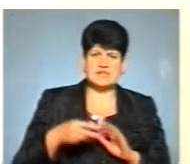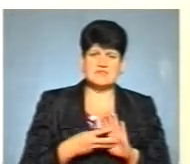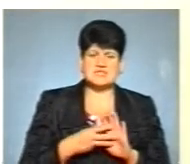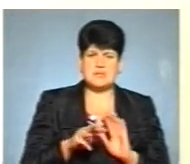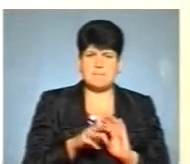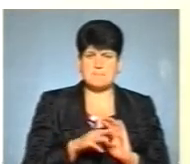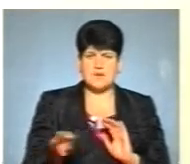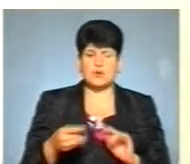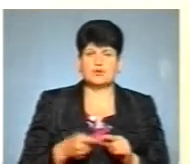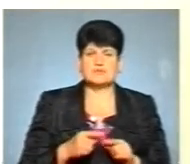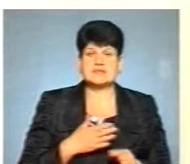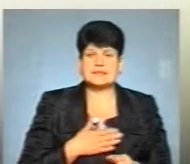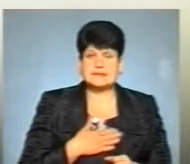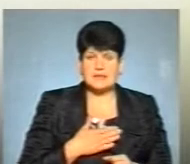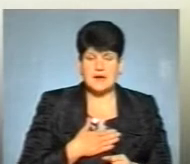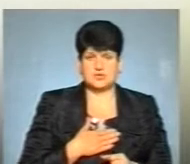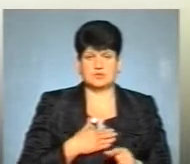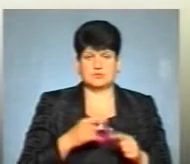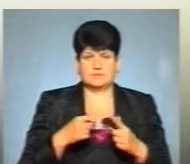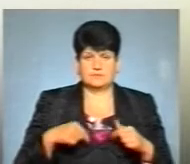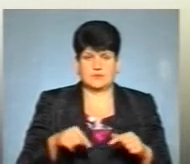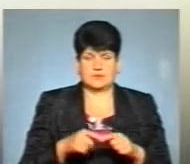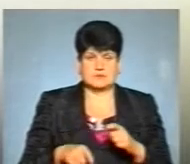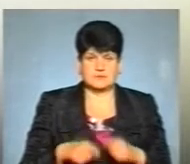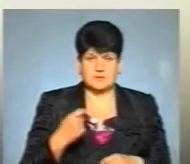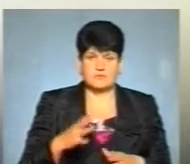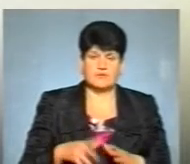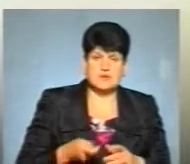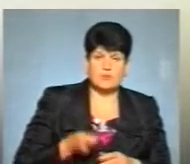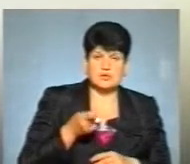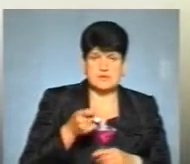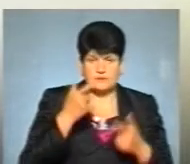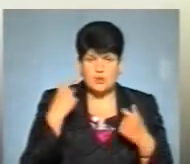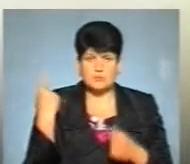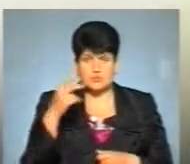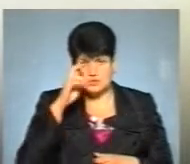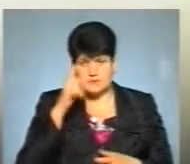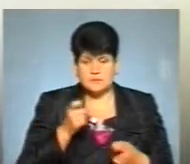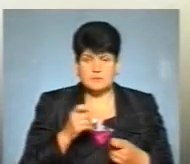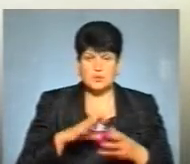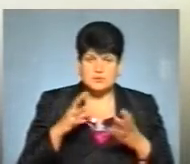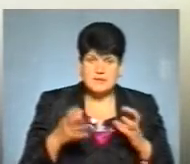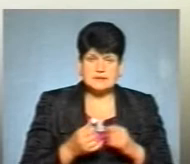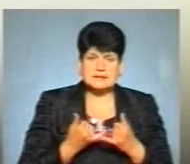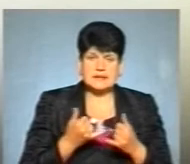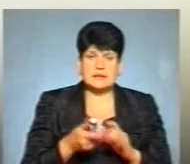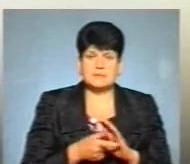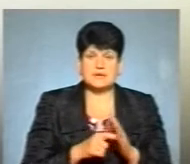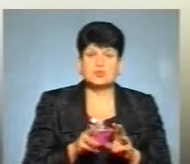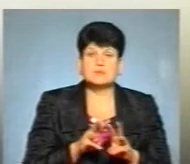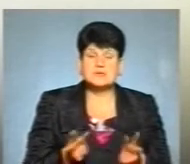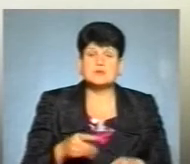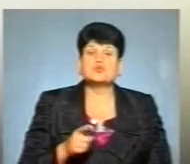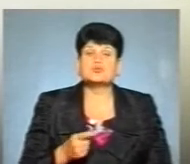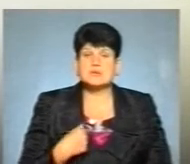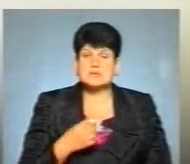наші відомчі збитки. Ми подали цю інформацію вже на облдержадміністрацію, яка буде узагальнюватись для Кабінету міністрів. Я для чого це сказав?